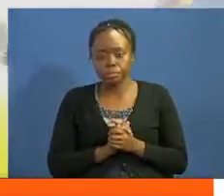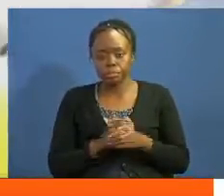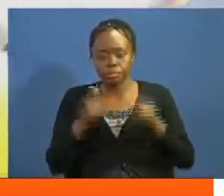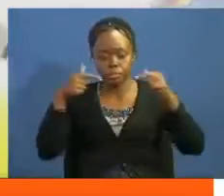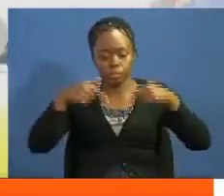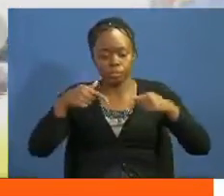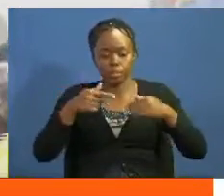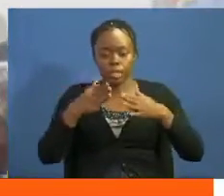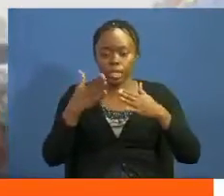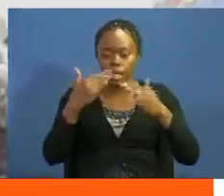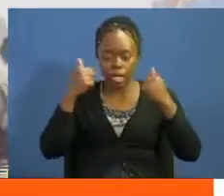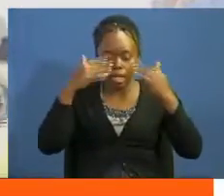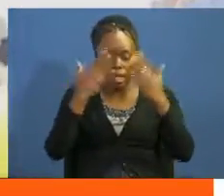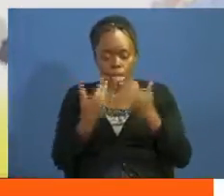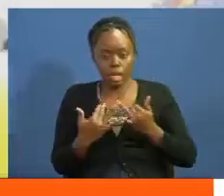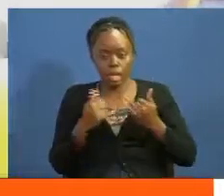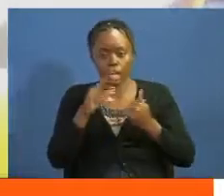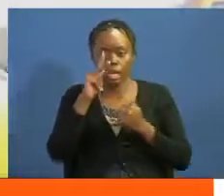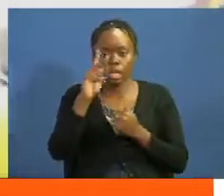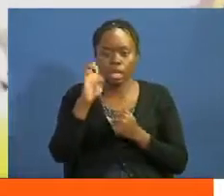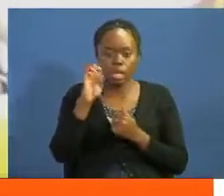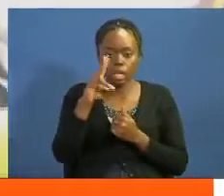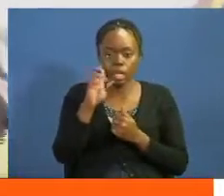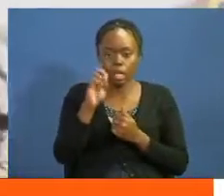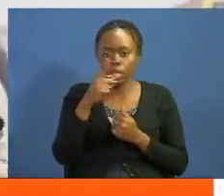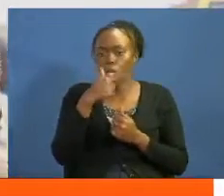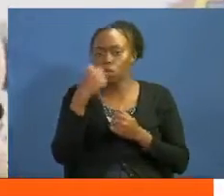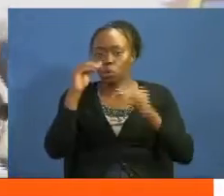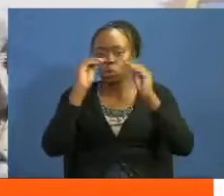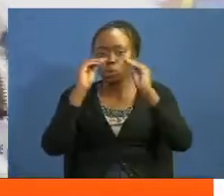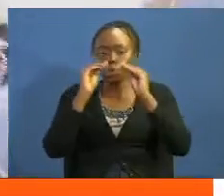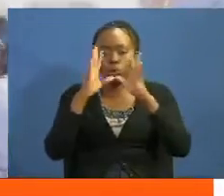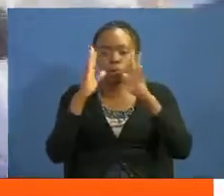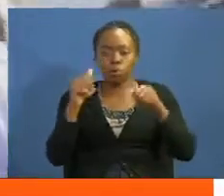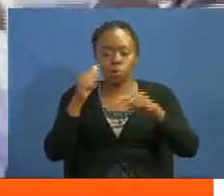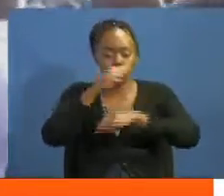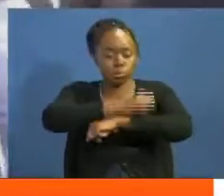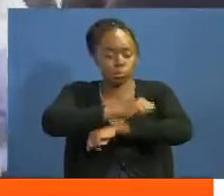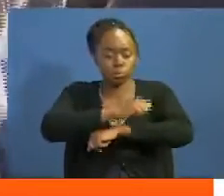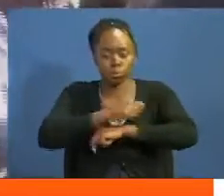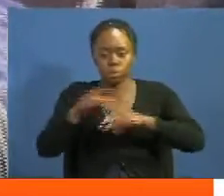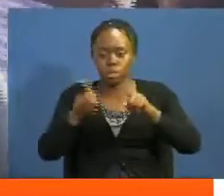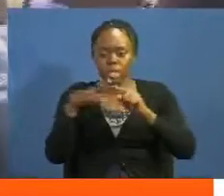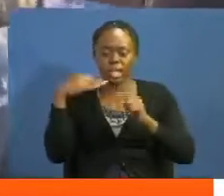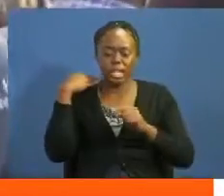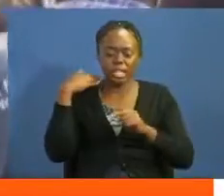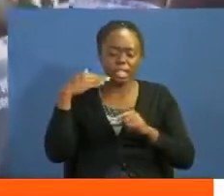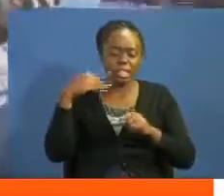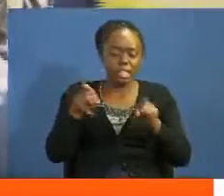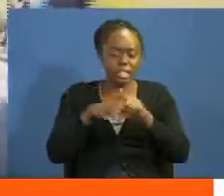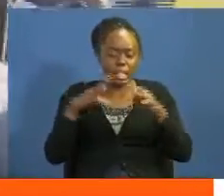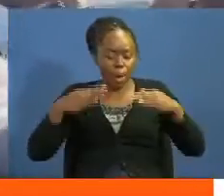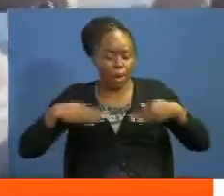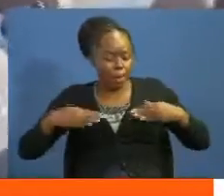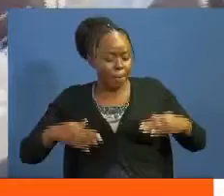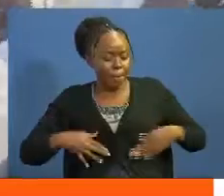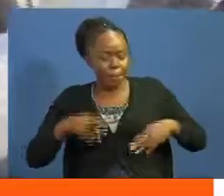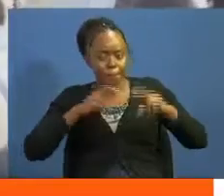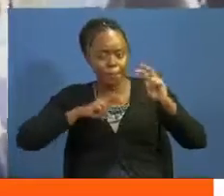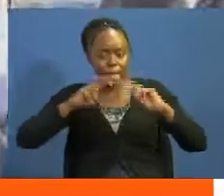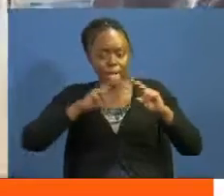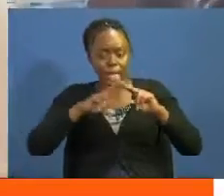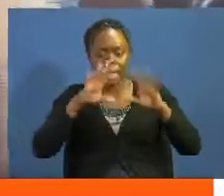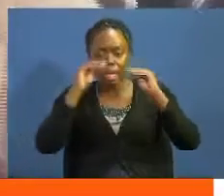Hivi majuzi, Kevin Owor, ambaye alikuwa mwalimu wa shule ya msingi, aliuawa na mwili wake ukapatikana na wanafunzi